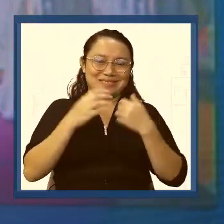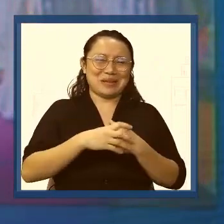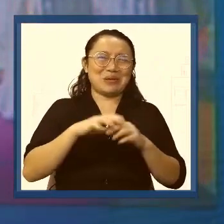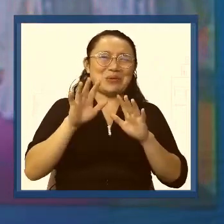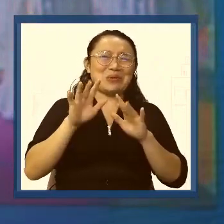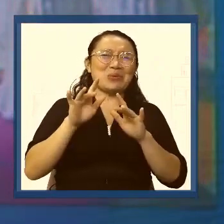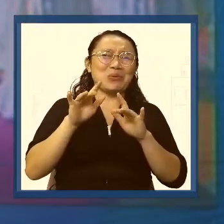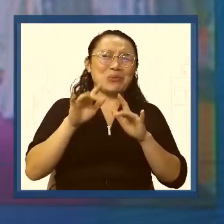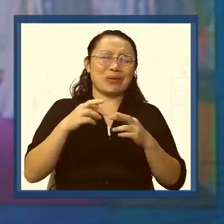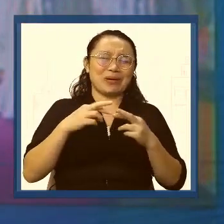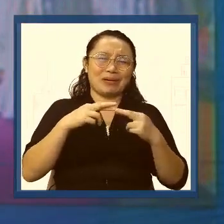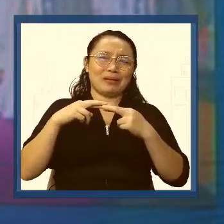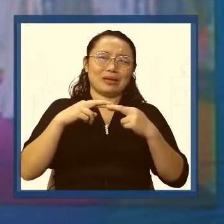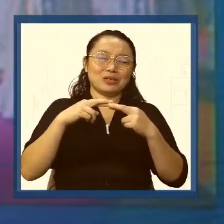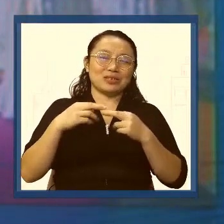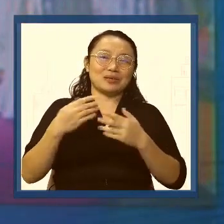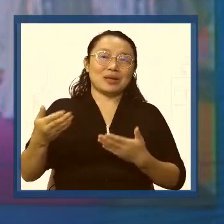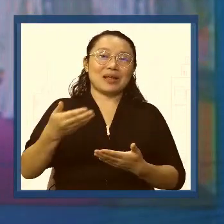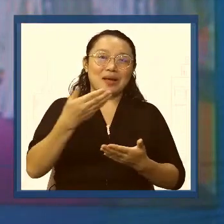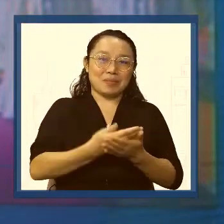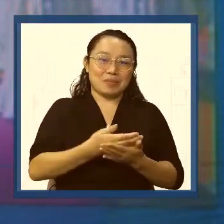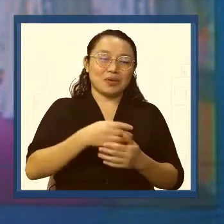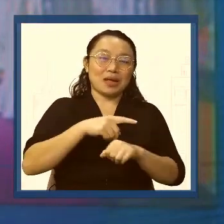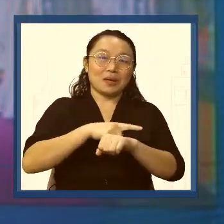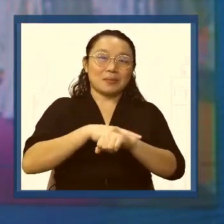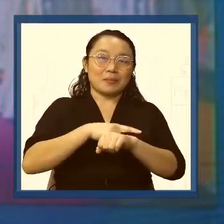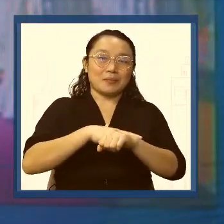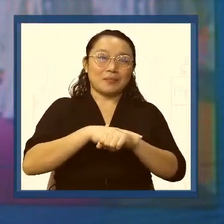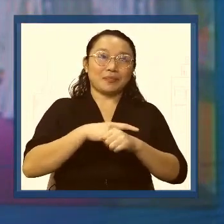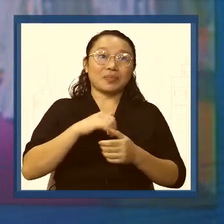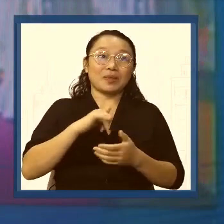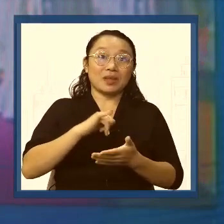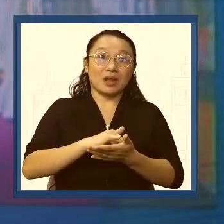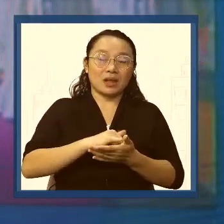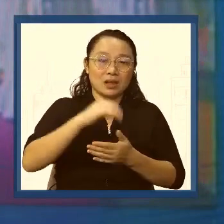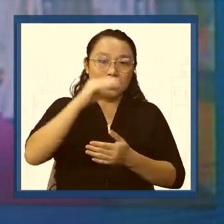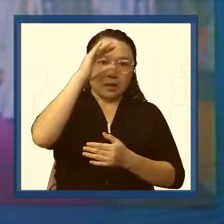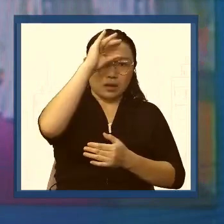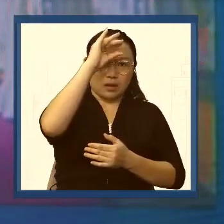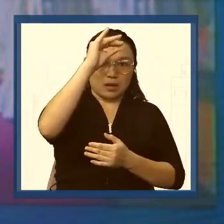silang relasyon. Miabot ang panahon ng bana nagsakit.